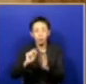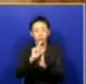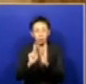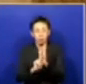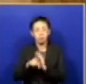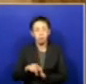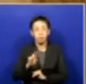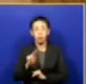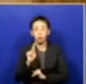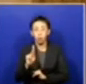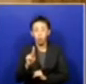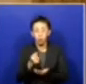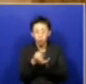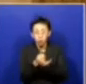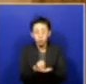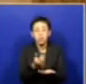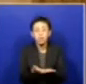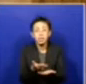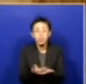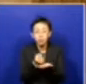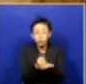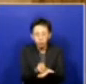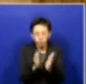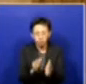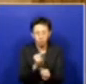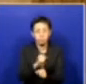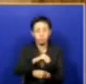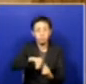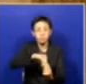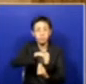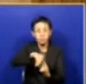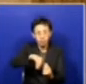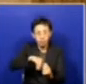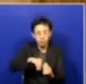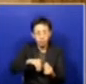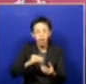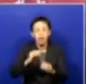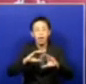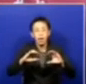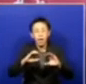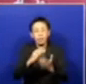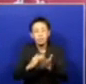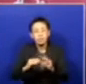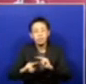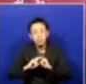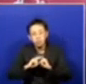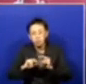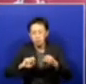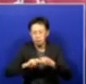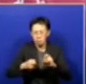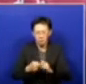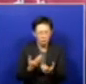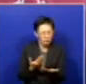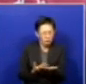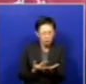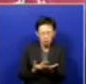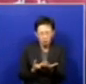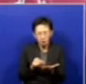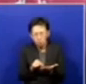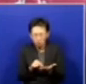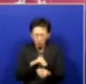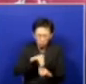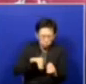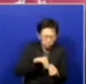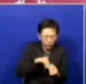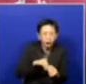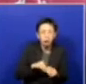หลือทางการเงินแก่ผู้ประกอบการรัฐวิสาหกิจที่ได้รับผลกระทบจากการระบาดของโรคติดเชื้อไวรัสโ